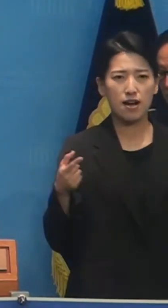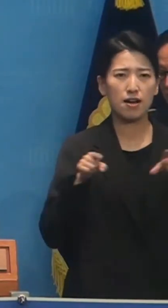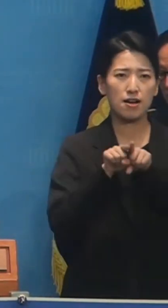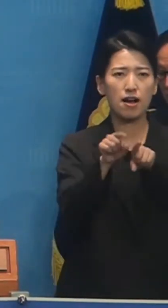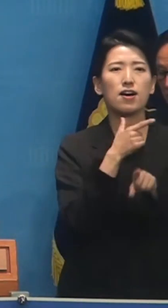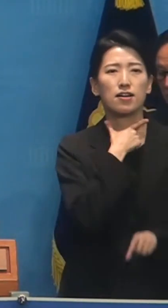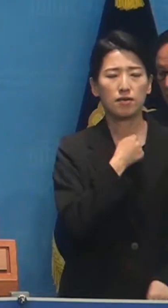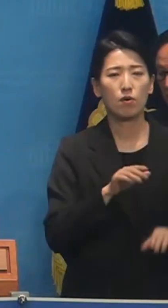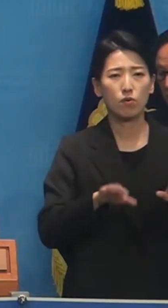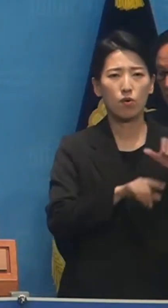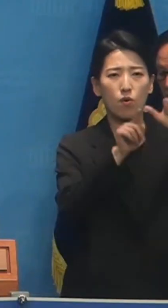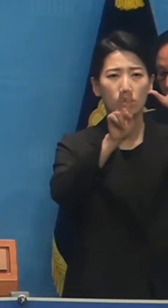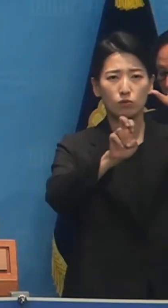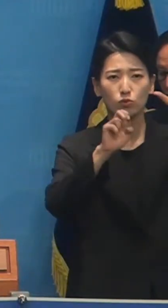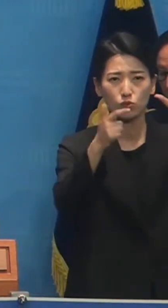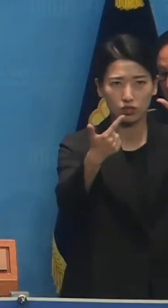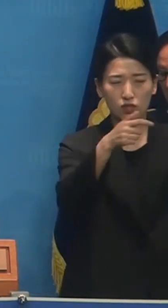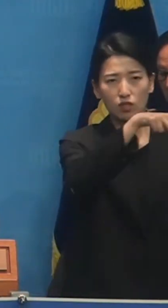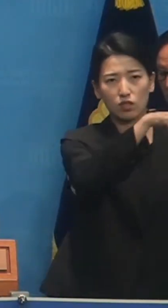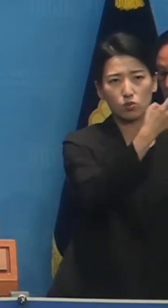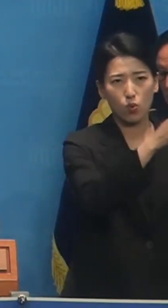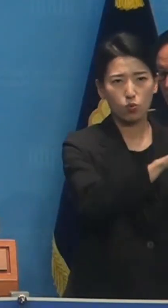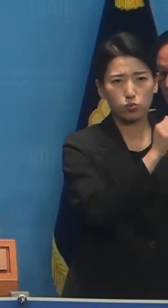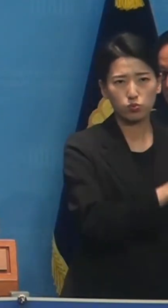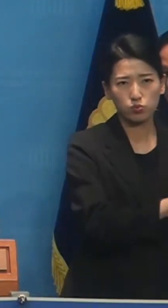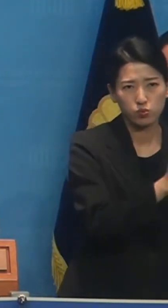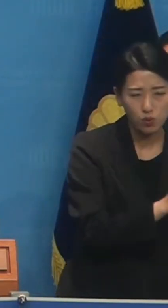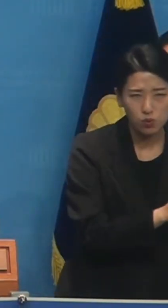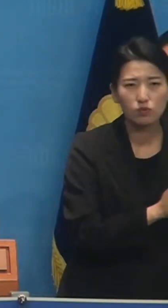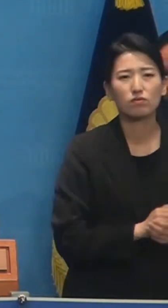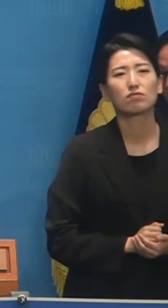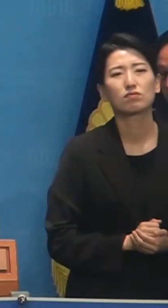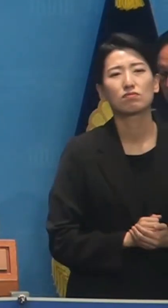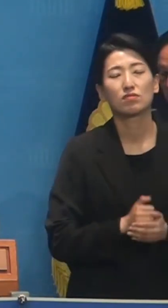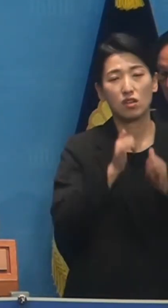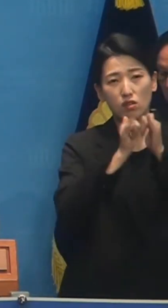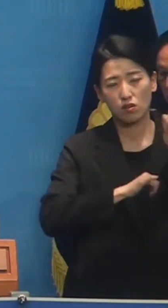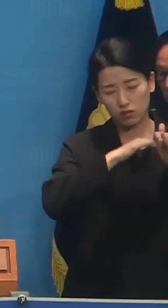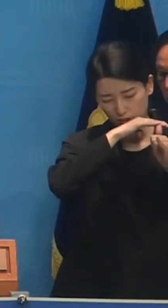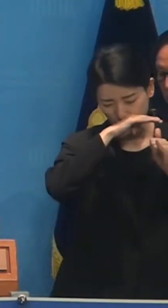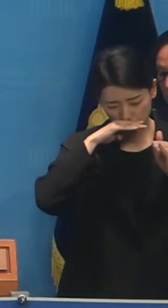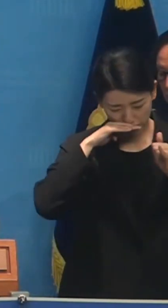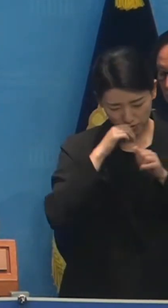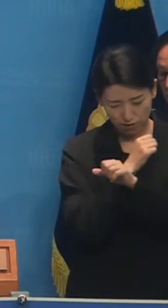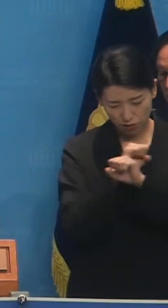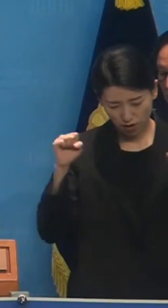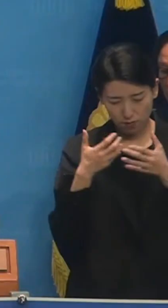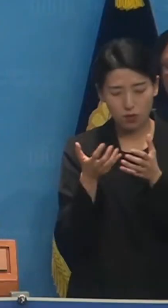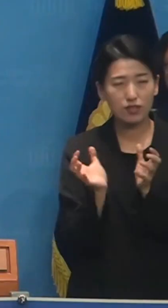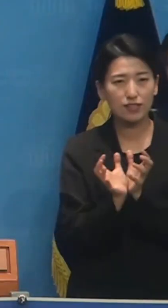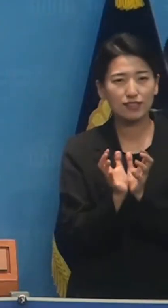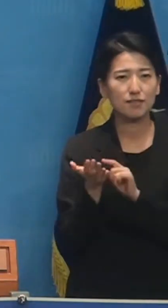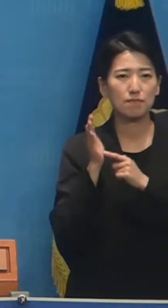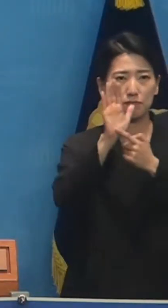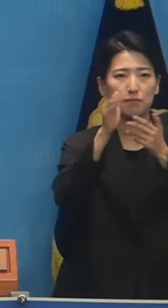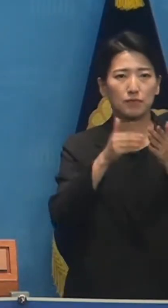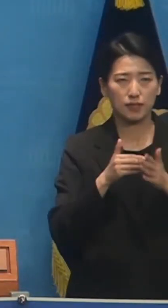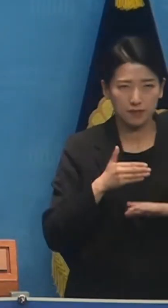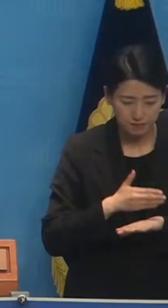5월 26일 조봉암 선생 후손과 완전한 역사 광복을 요하는 단체 일동.